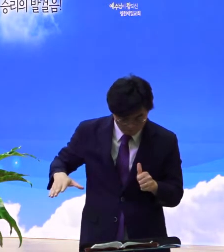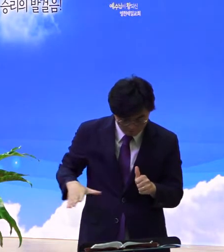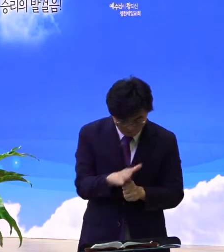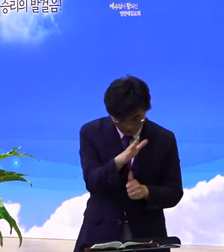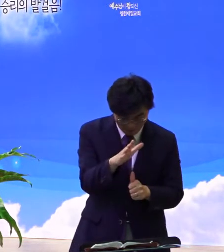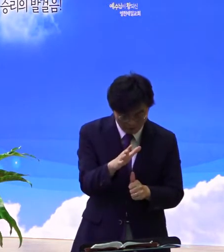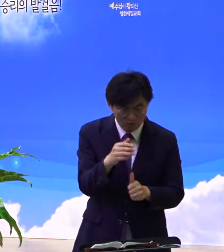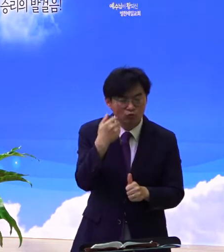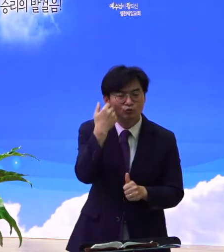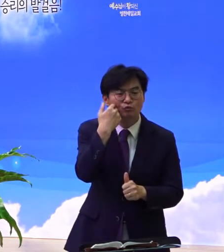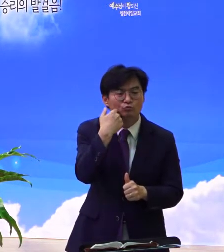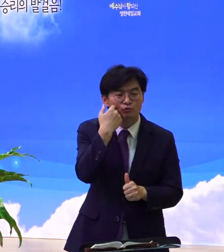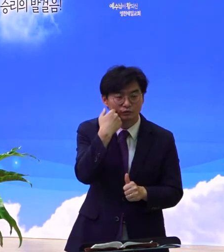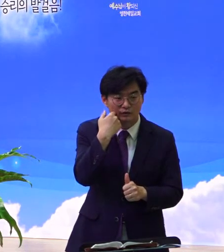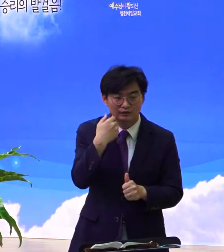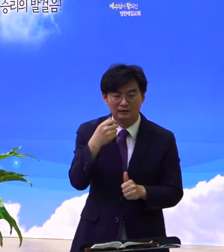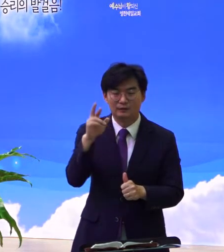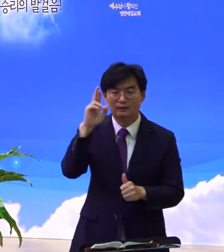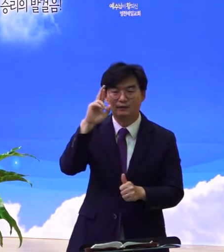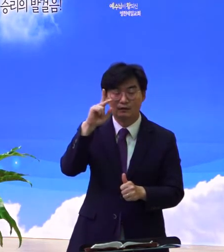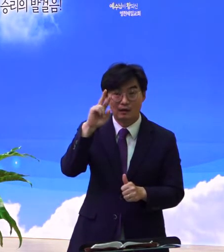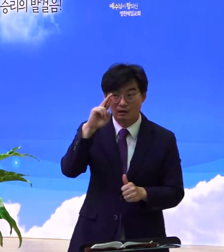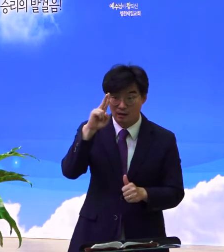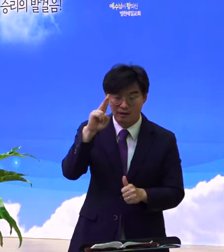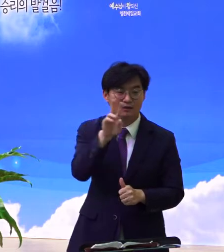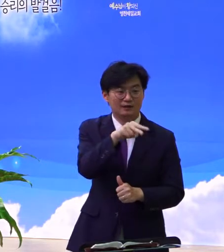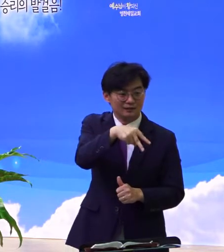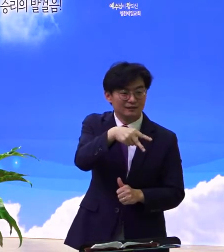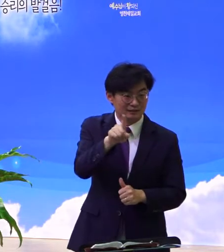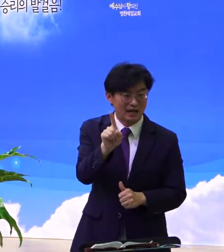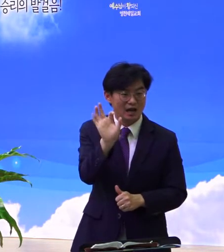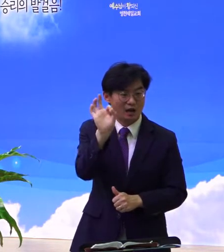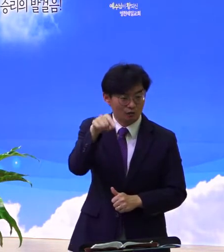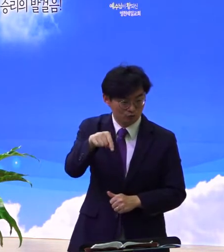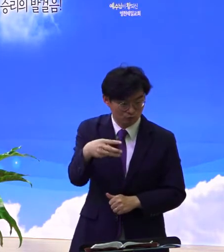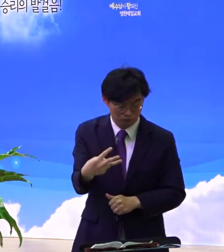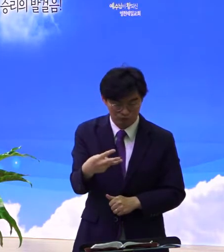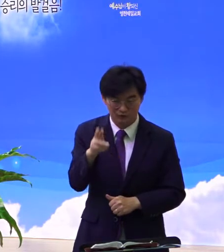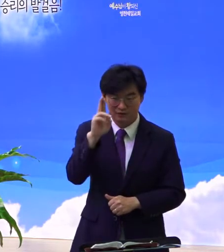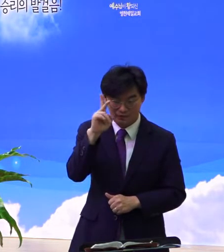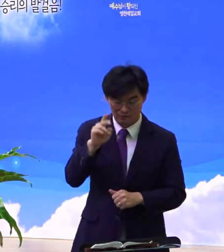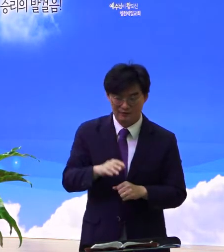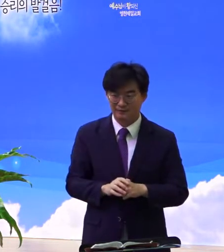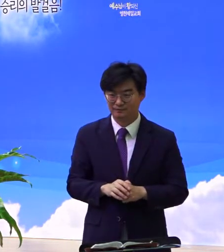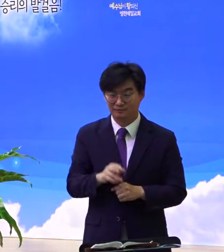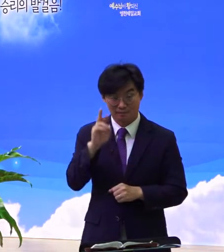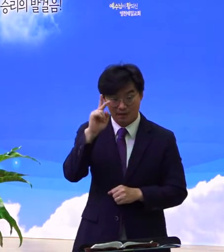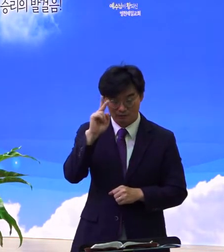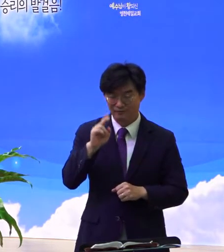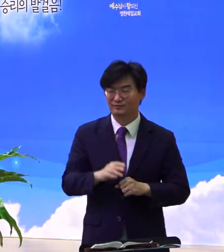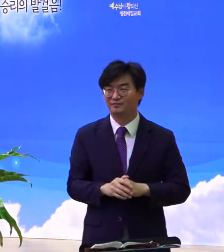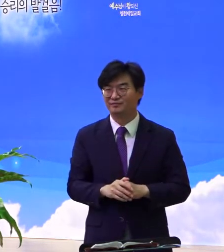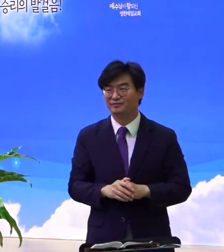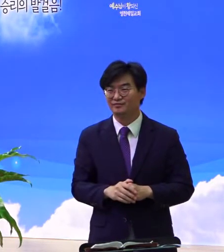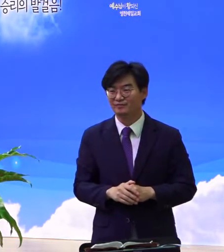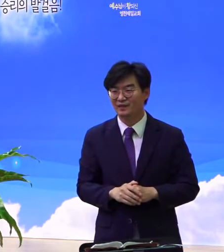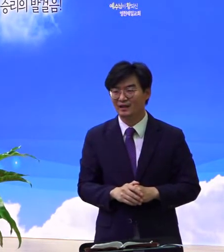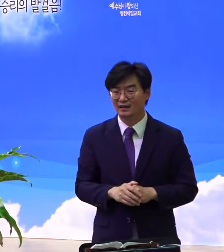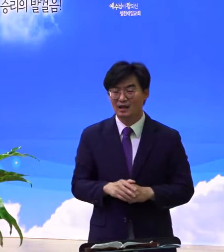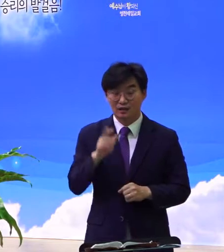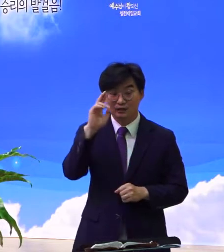청년 사울이 이런 경험을 했습니다. 사도행전 9장에 보면 사울이